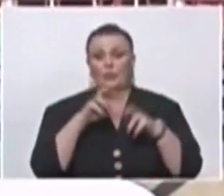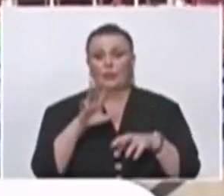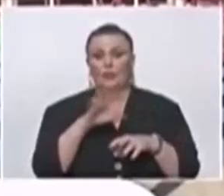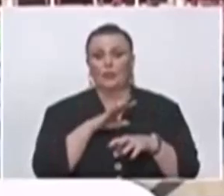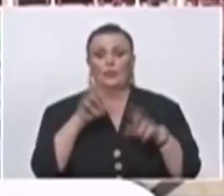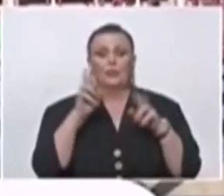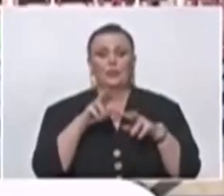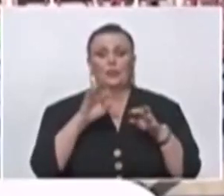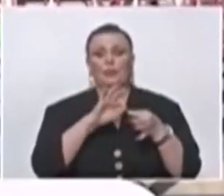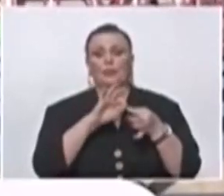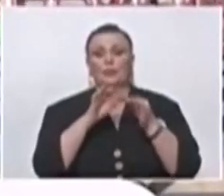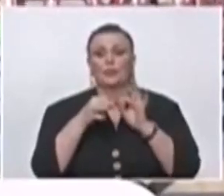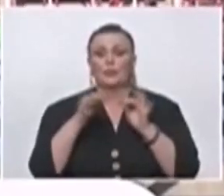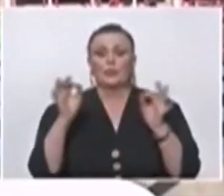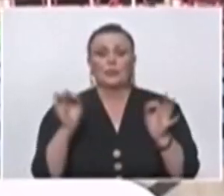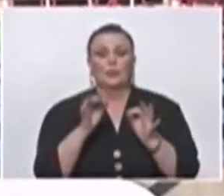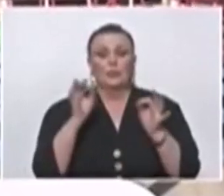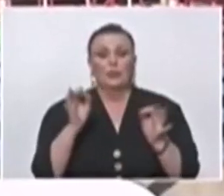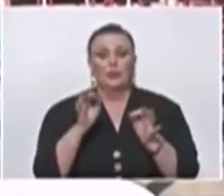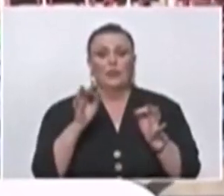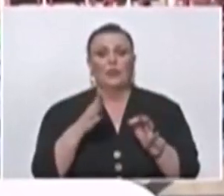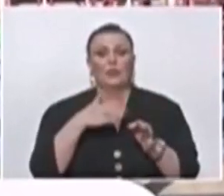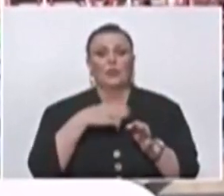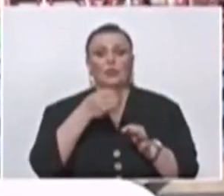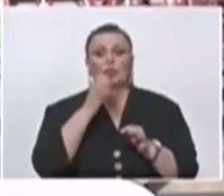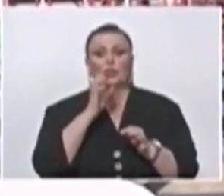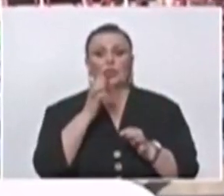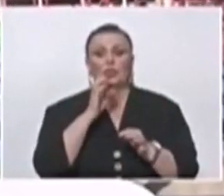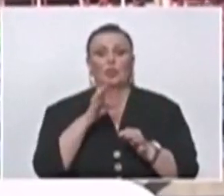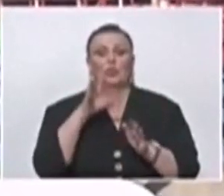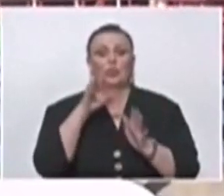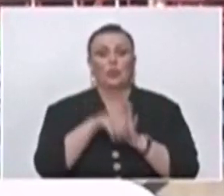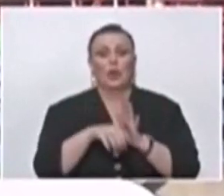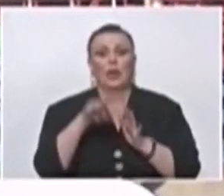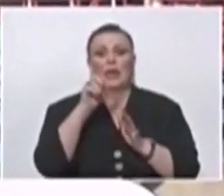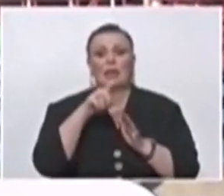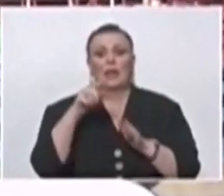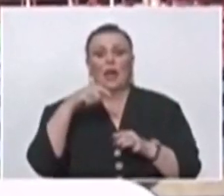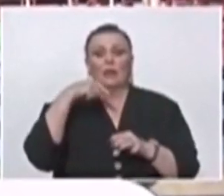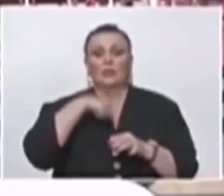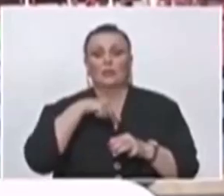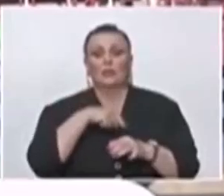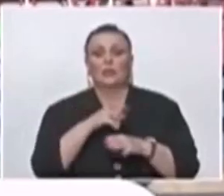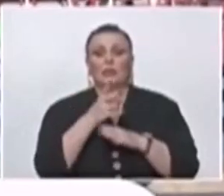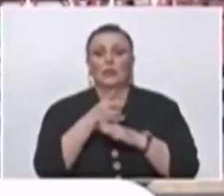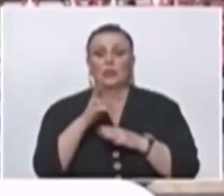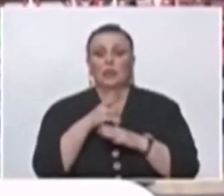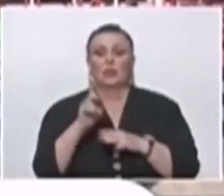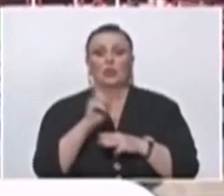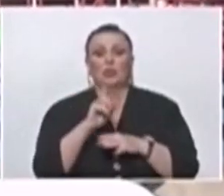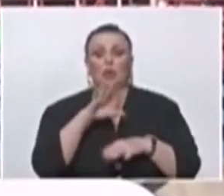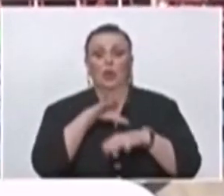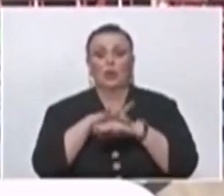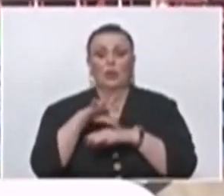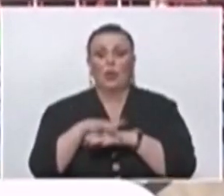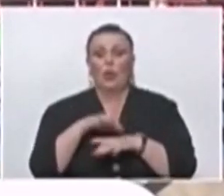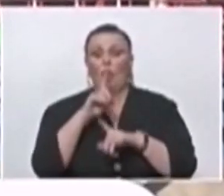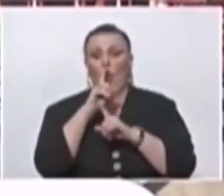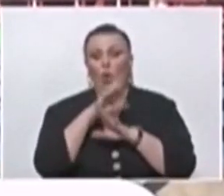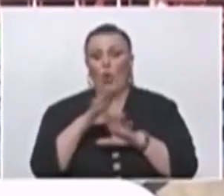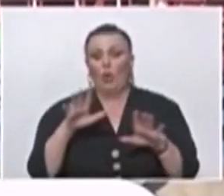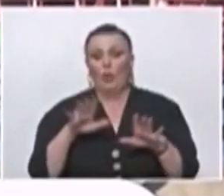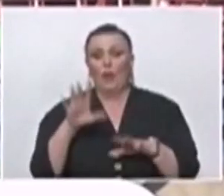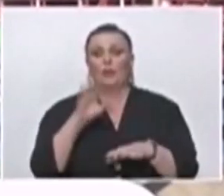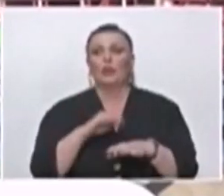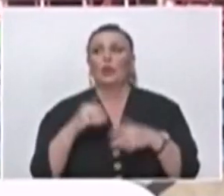Yoxlamalar nəticəsində heç vaxt bizim suyun tərkibində insan orqanizminə zərərli nəsə aşkar edilməmişdir.